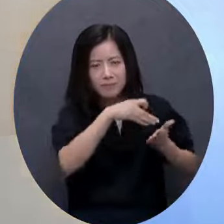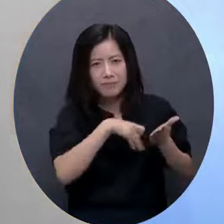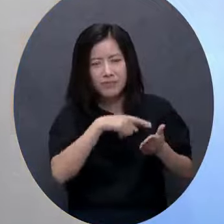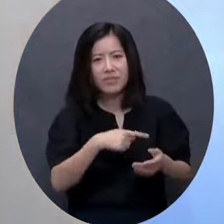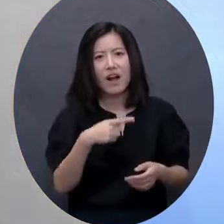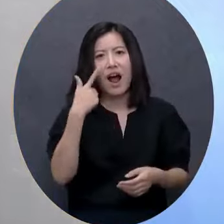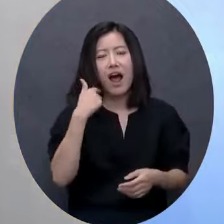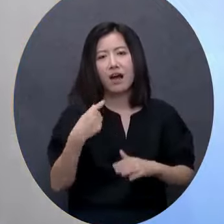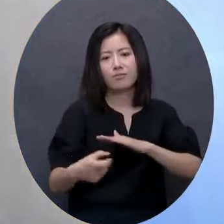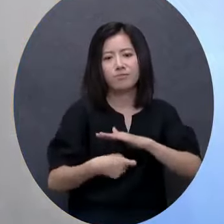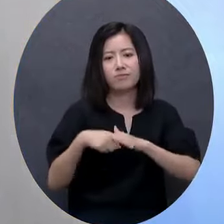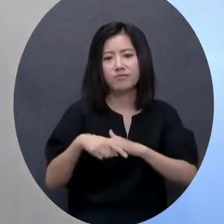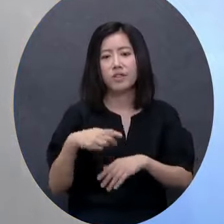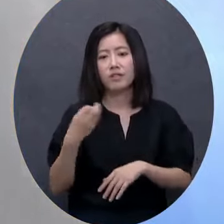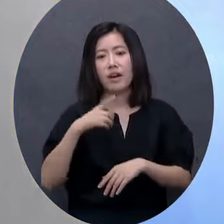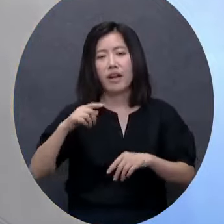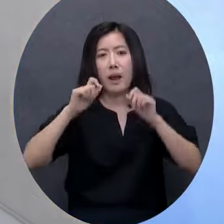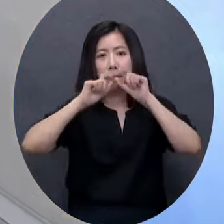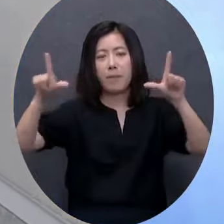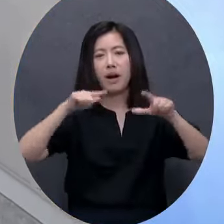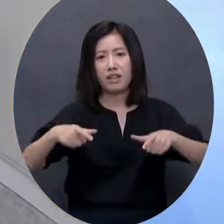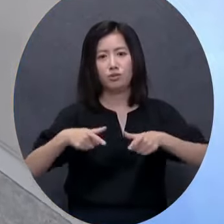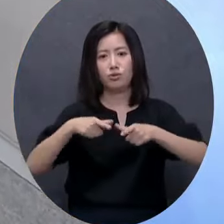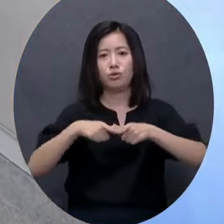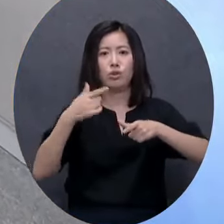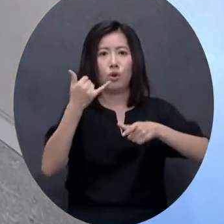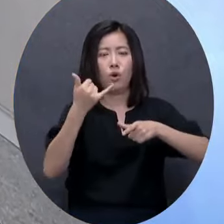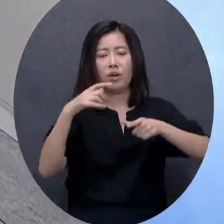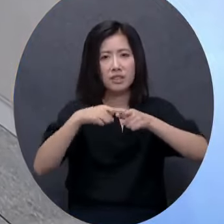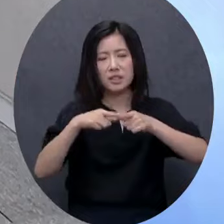廉署名物之一，錄影會面室的三角台，